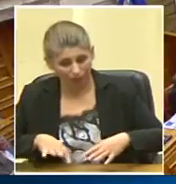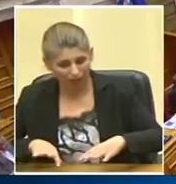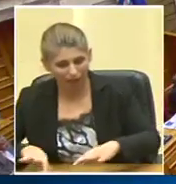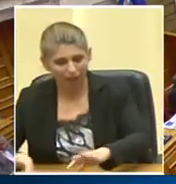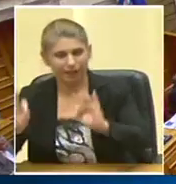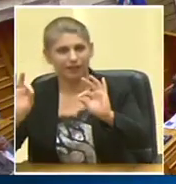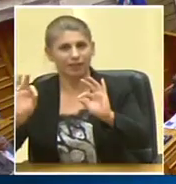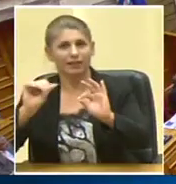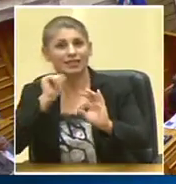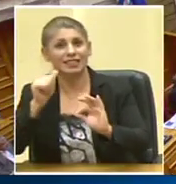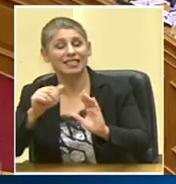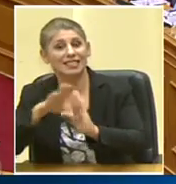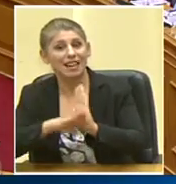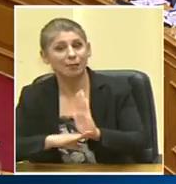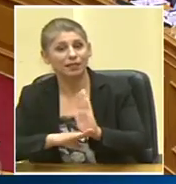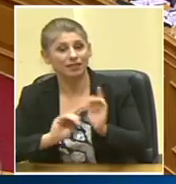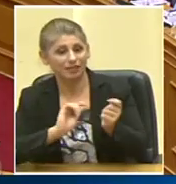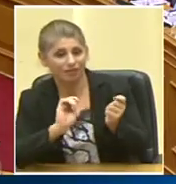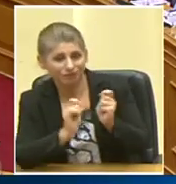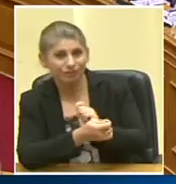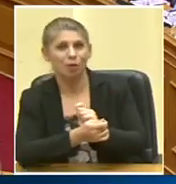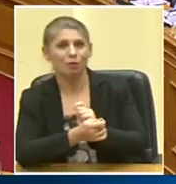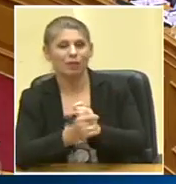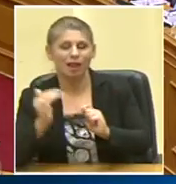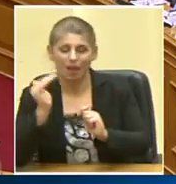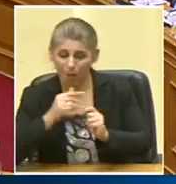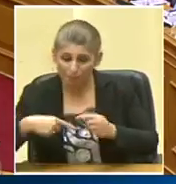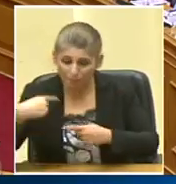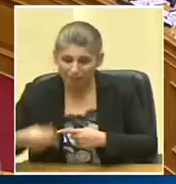της συνταγματικής αναθεώρησης αμέσως μετά